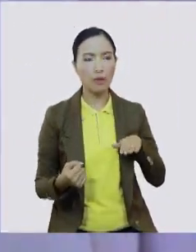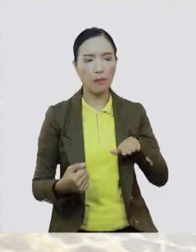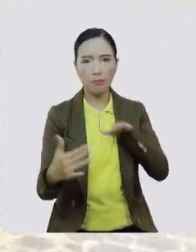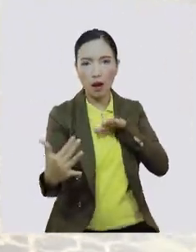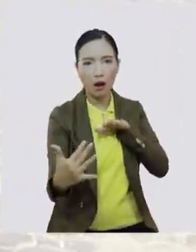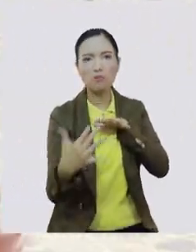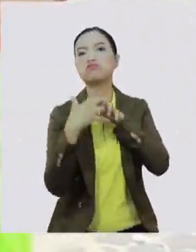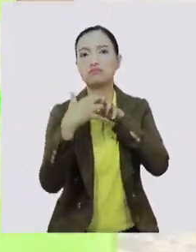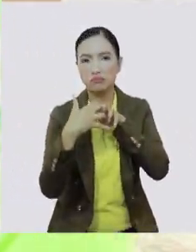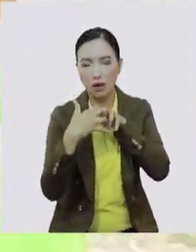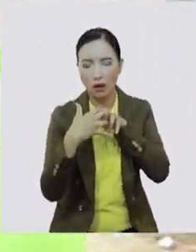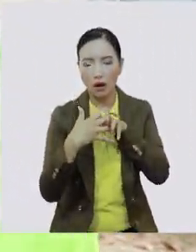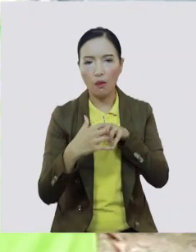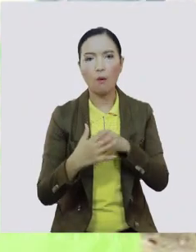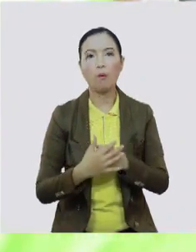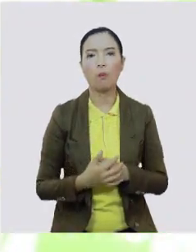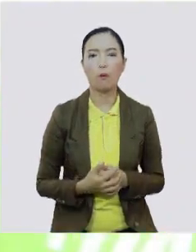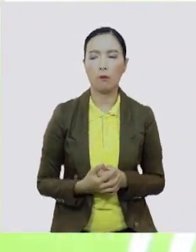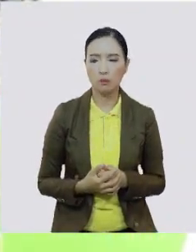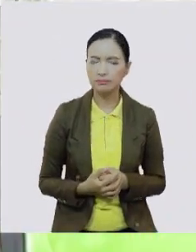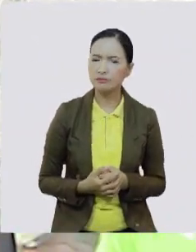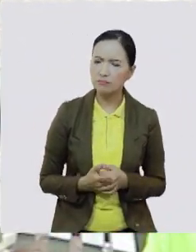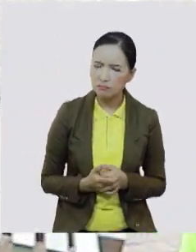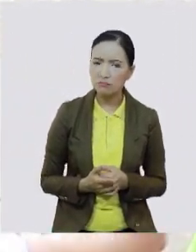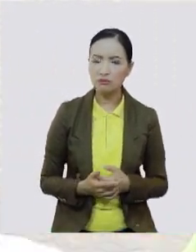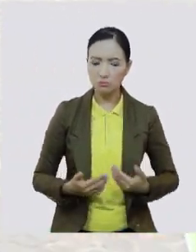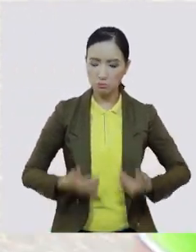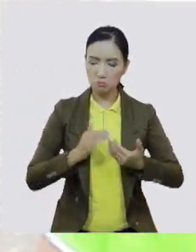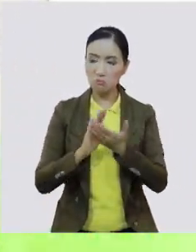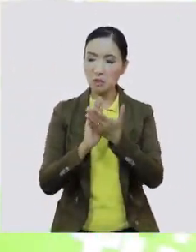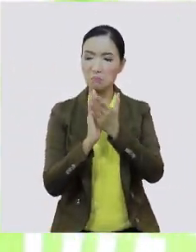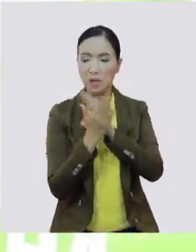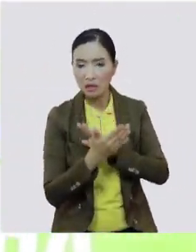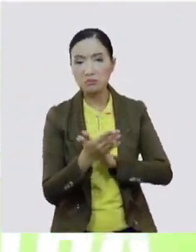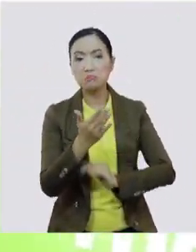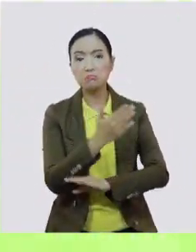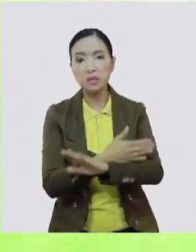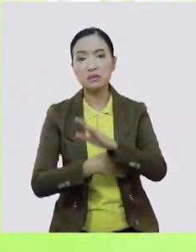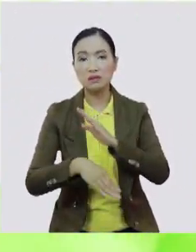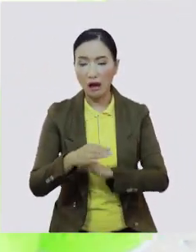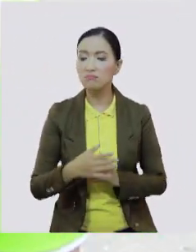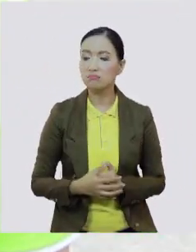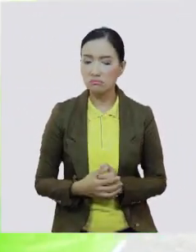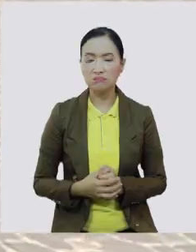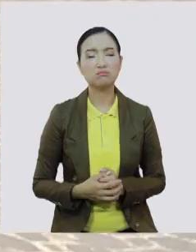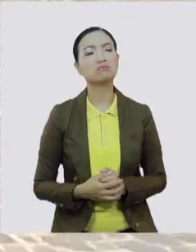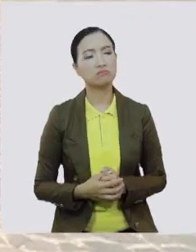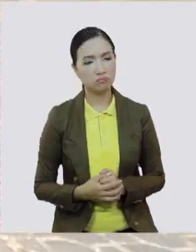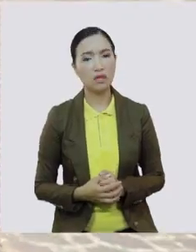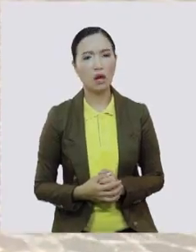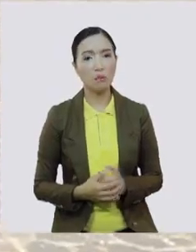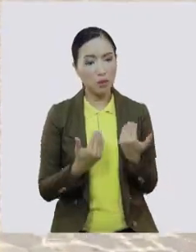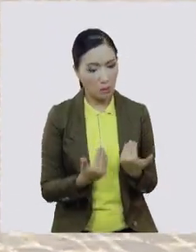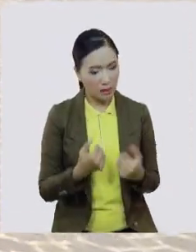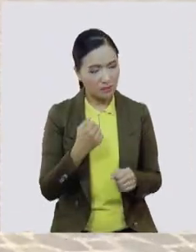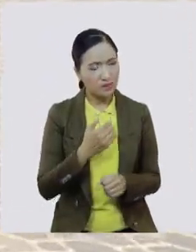ประสานงา อุบัติเหตุครั้งนั้นเนี่ยมันเปลี่ยนทำให้เรากลายเป็นคนพิการเลย ถ้าถามว่าทุกวัน